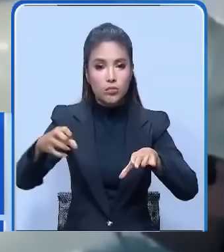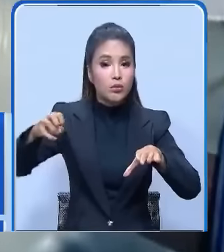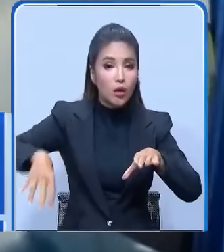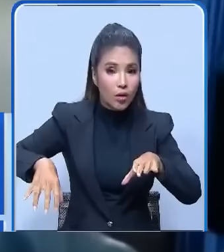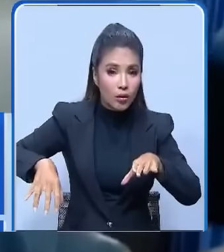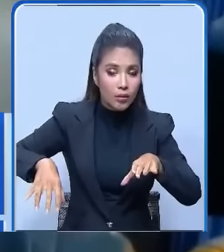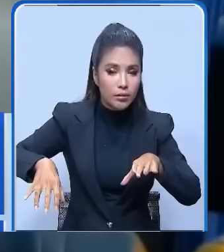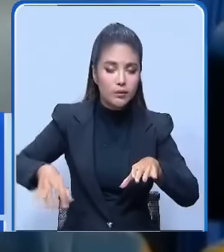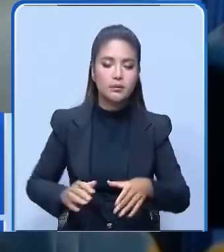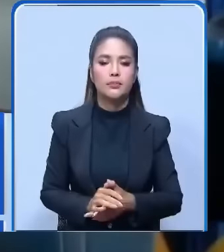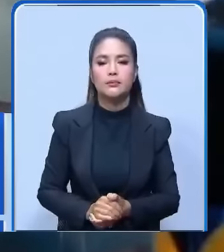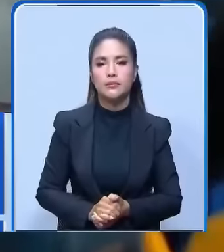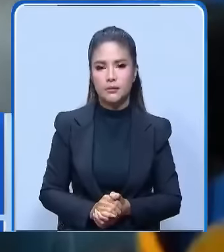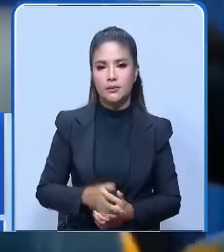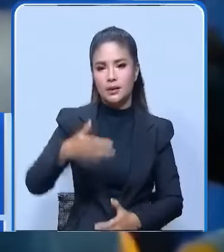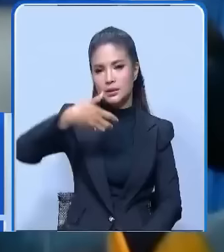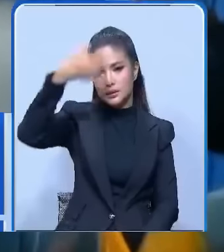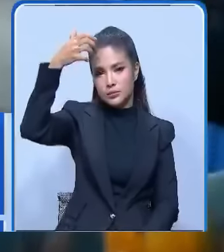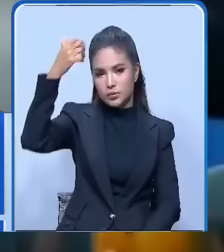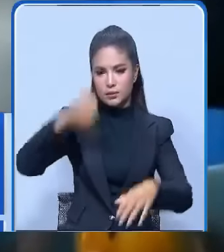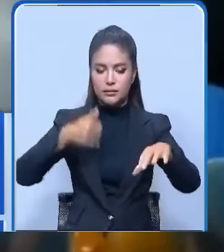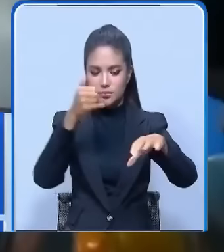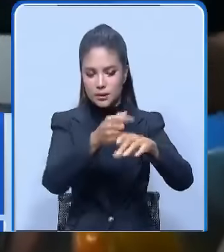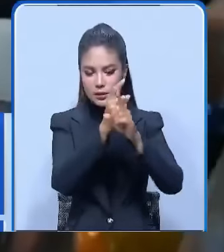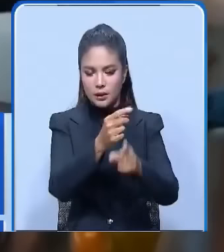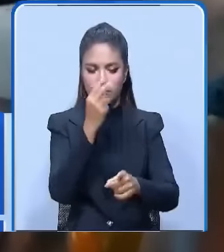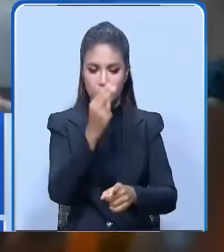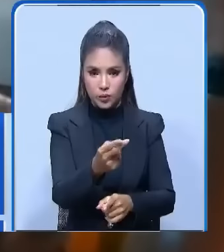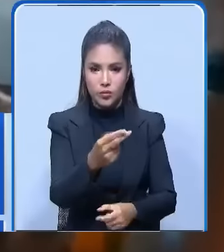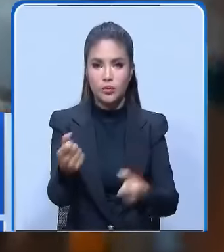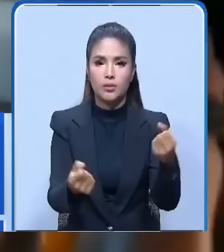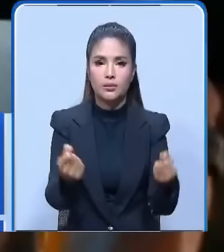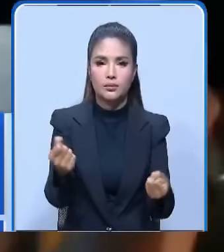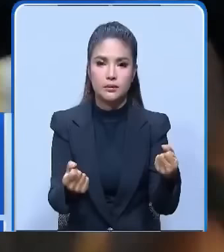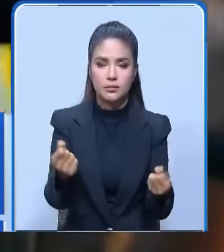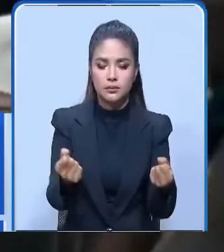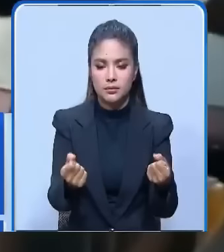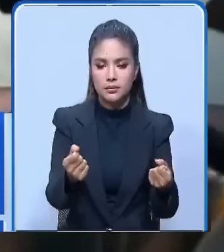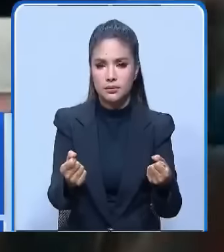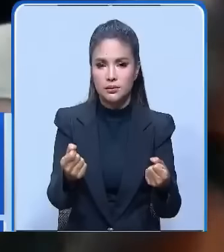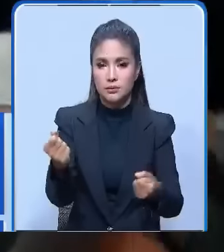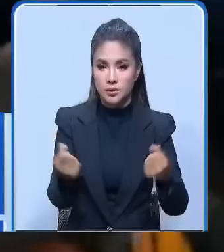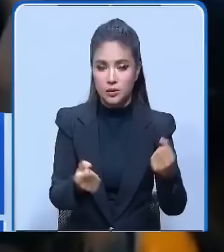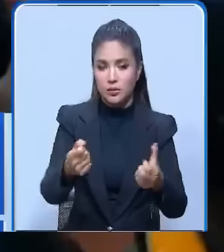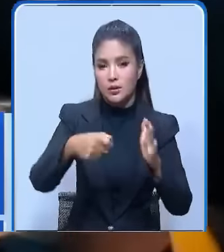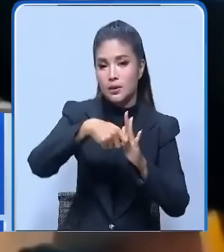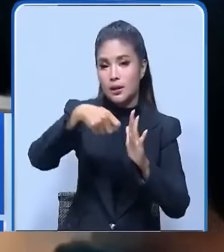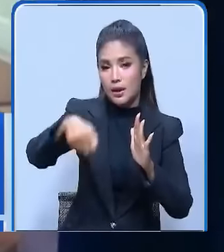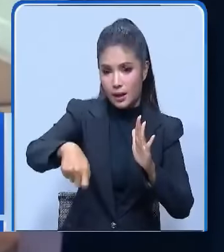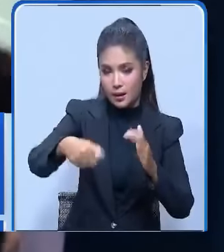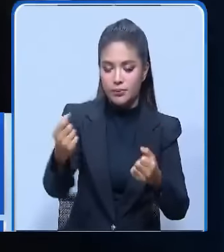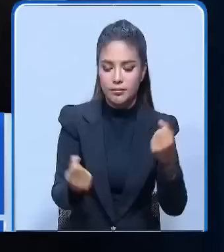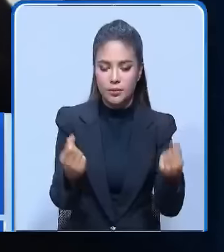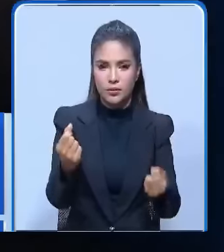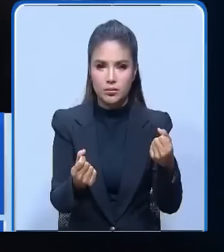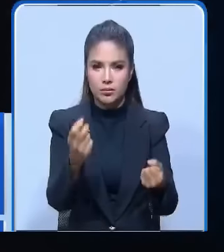าก็เอาไปตรวจสอบละค่ะรถบัสบริษัทชินบุตรทัวร์เพิ่มเติมหลังทยอยขับมาจากนครราชสีมาแล้วเจอข้อมูลที่น่าต